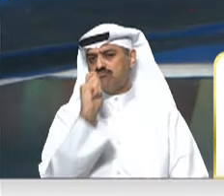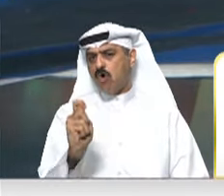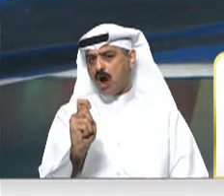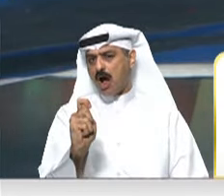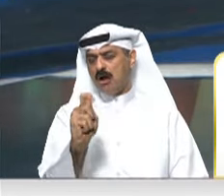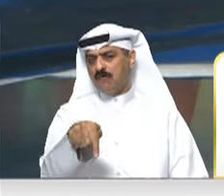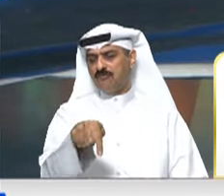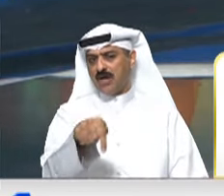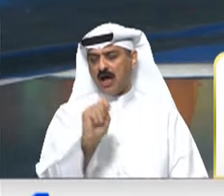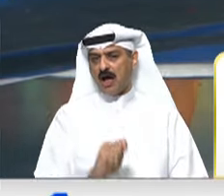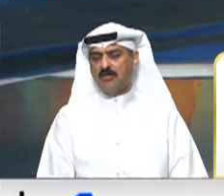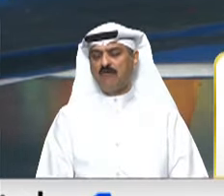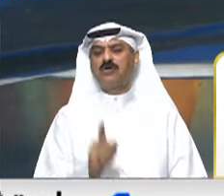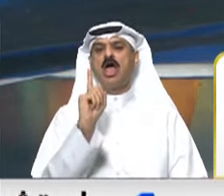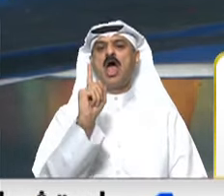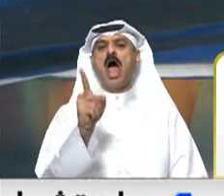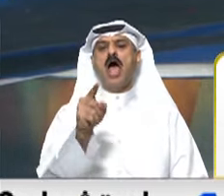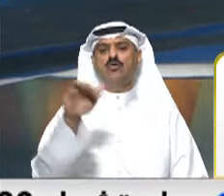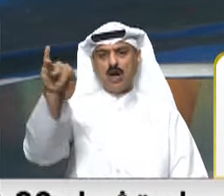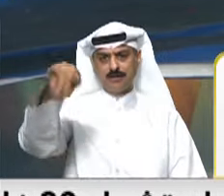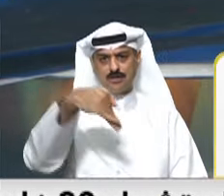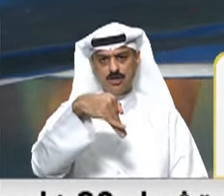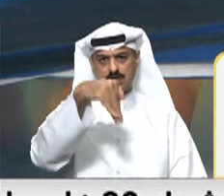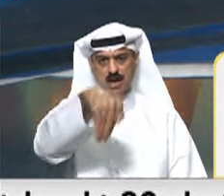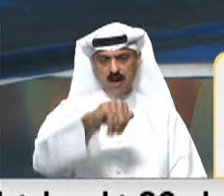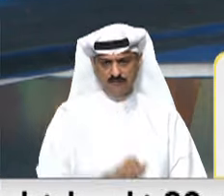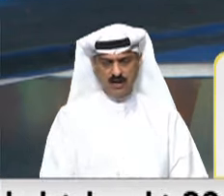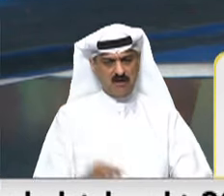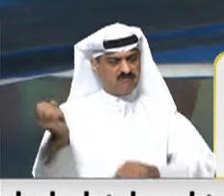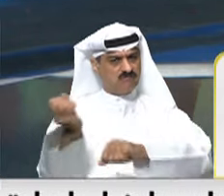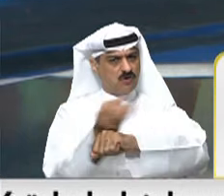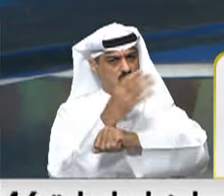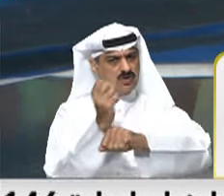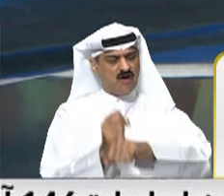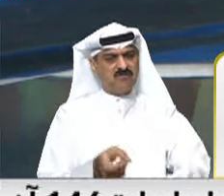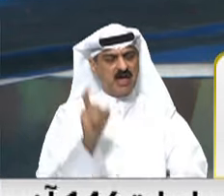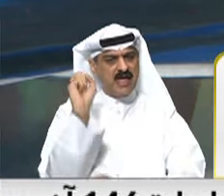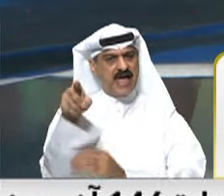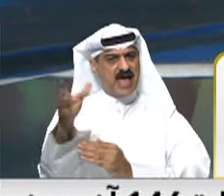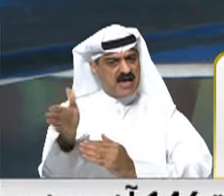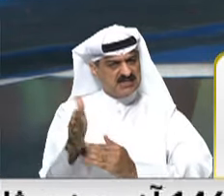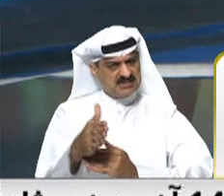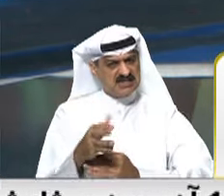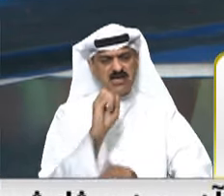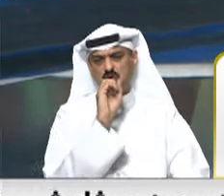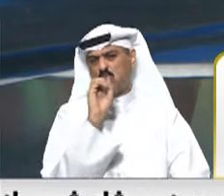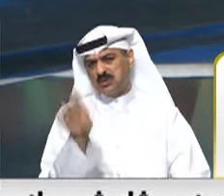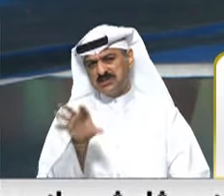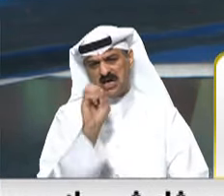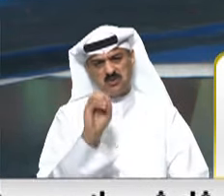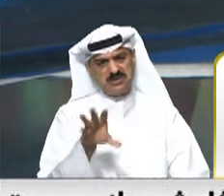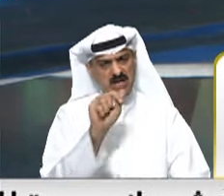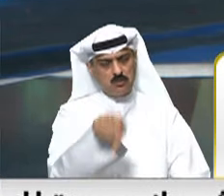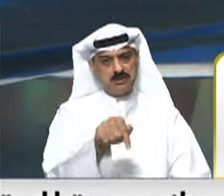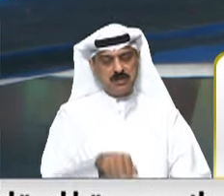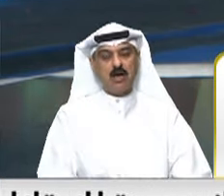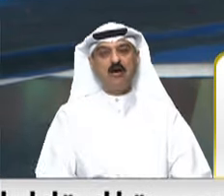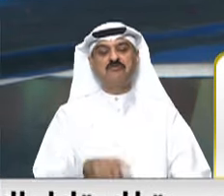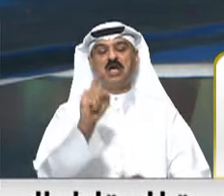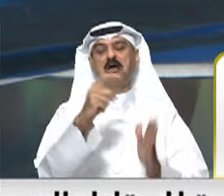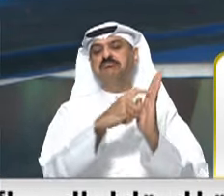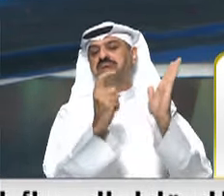جون الكويت وتحاول العبث به من خلال الصيد الجائر أو إلقاء المخلفات فيه، حيث أن زوارق